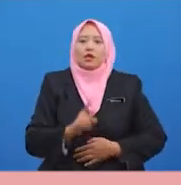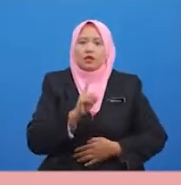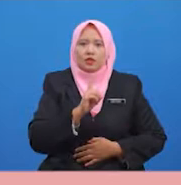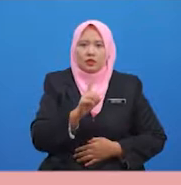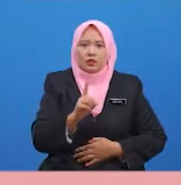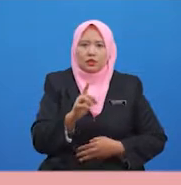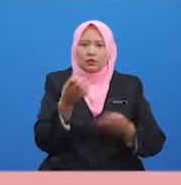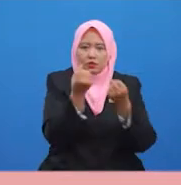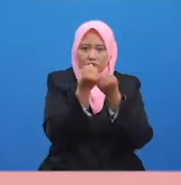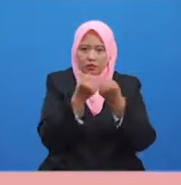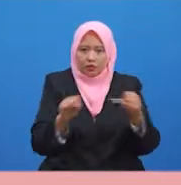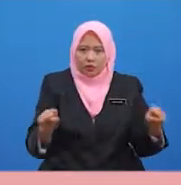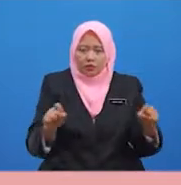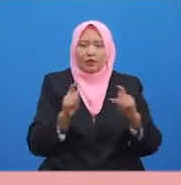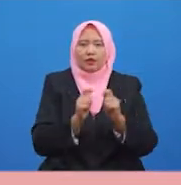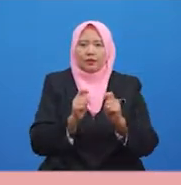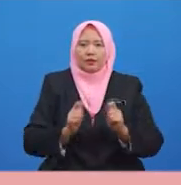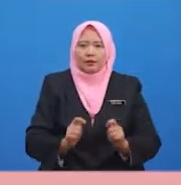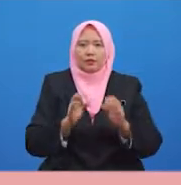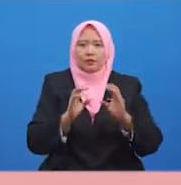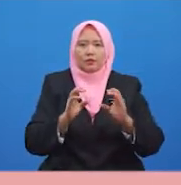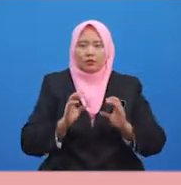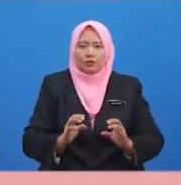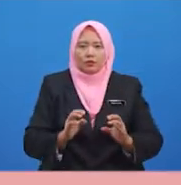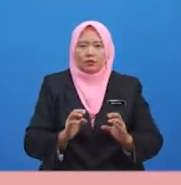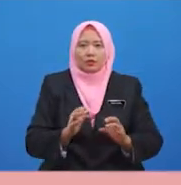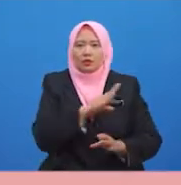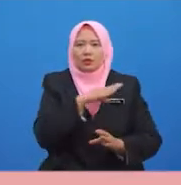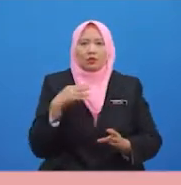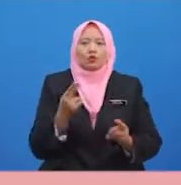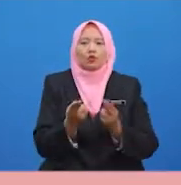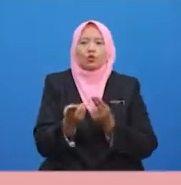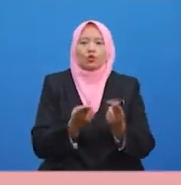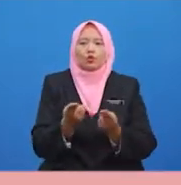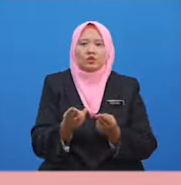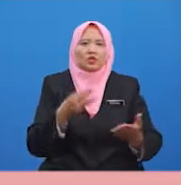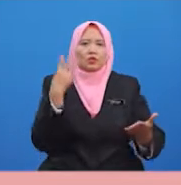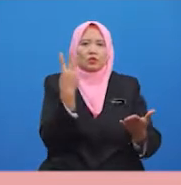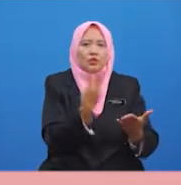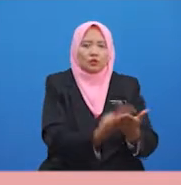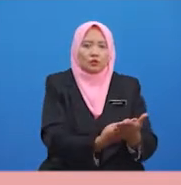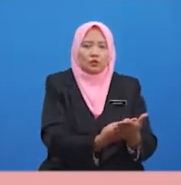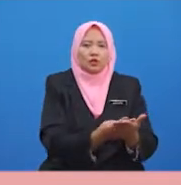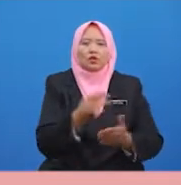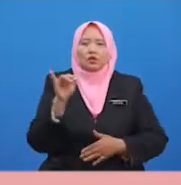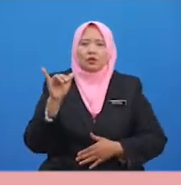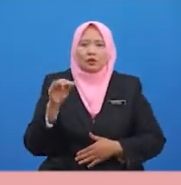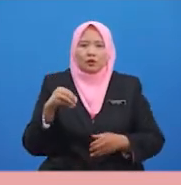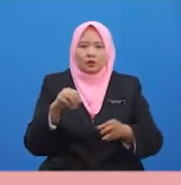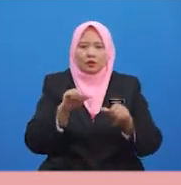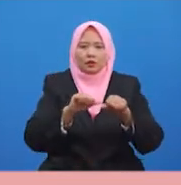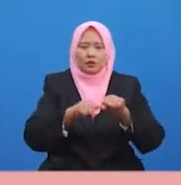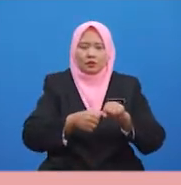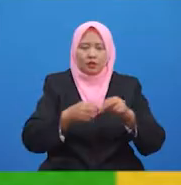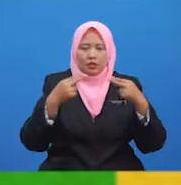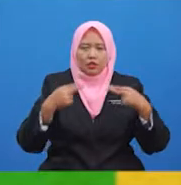tata cara urusan yang berkaitan keuangan agar kehidupan manusia harmoni dan